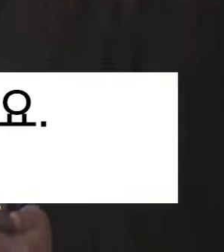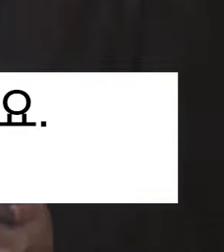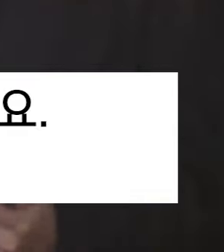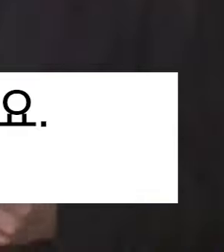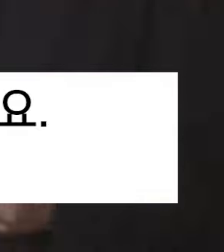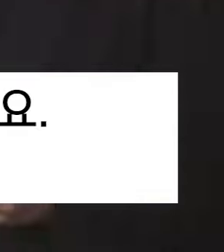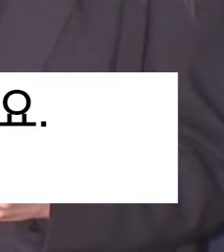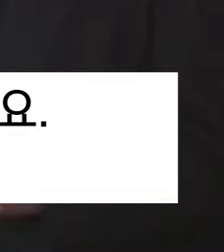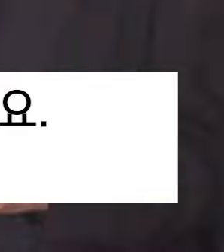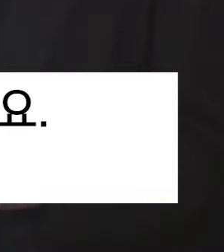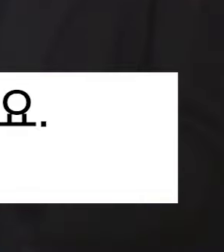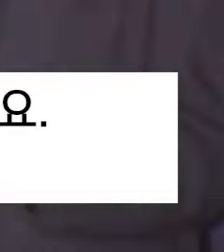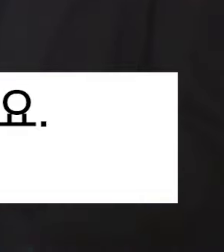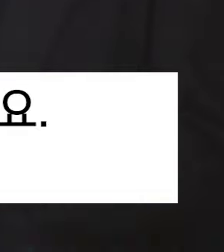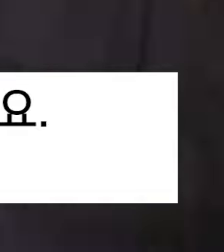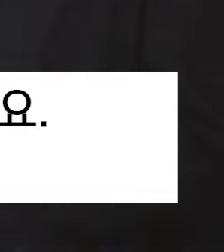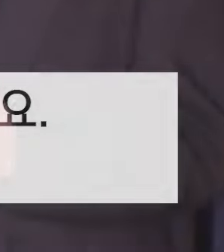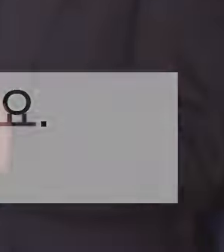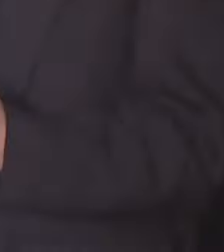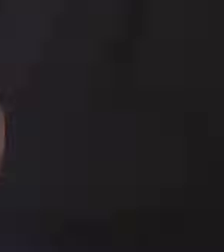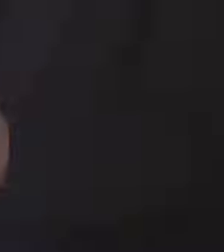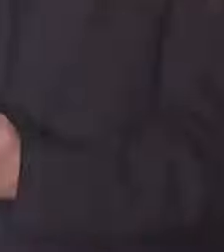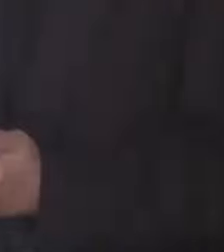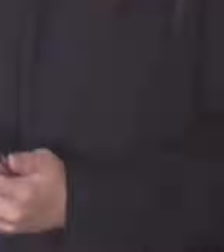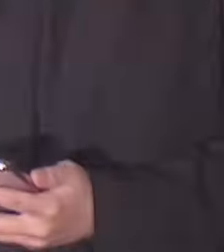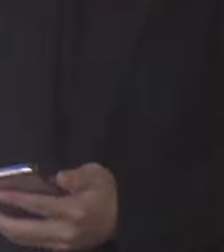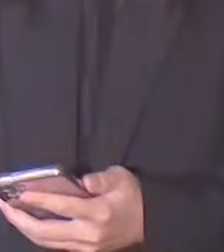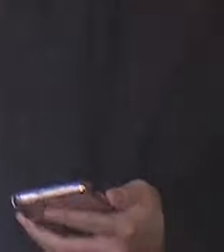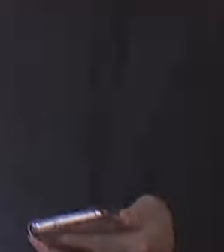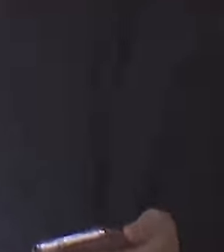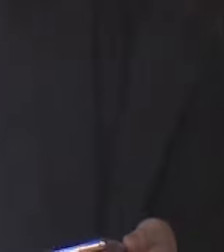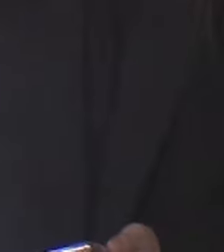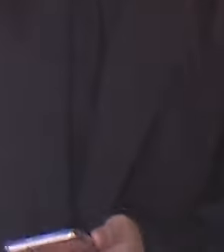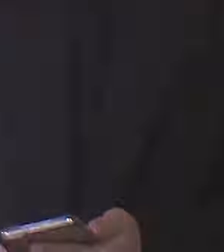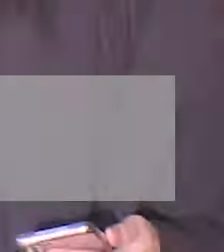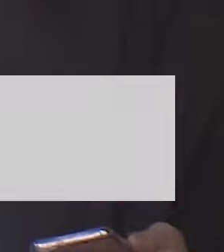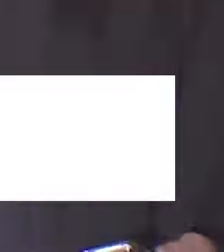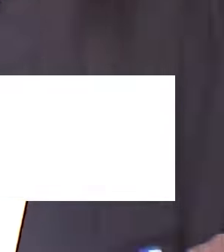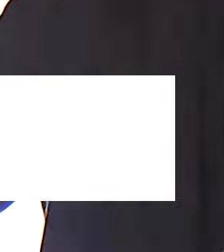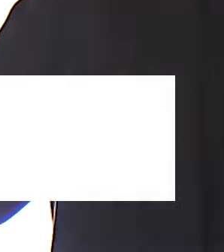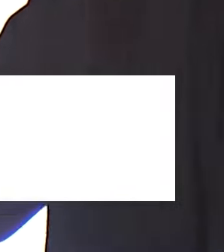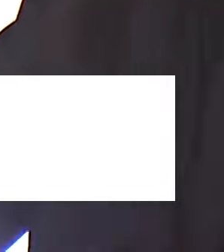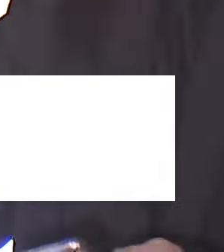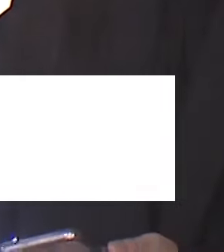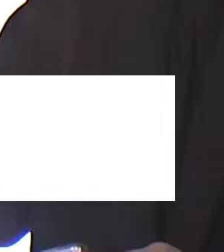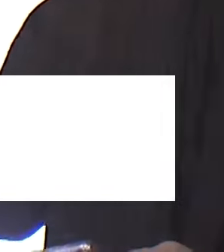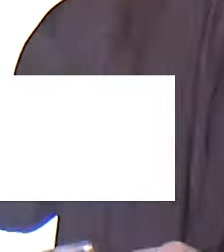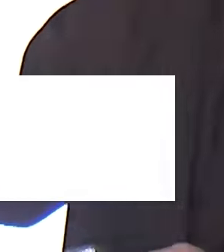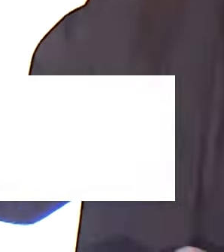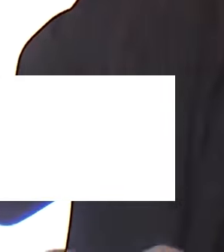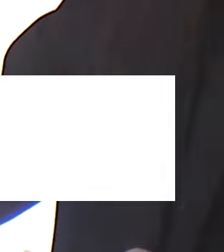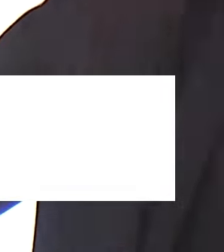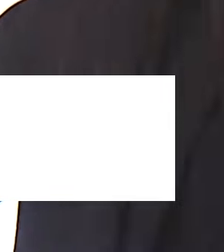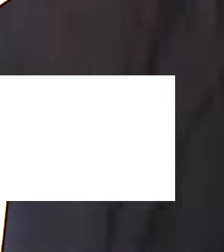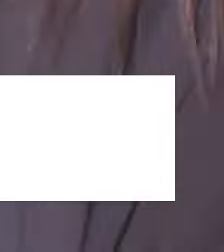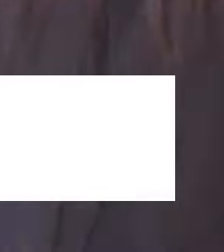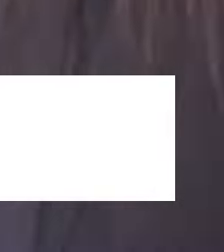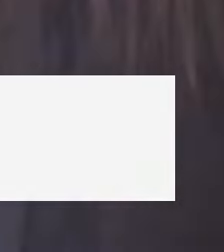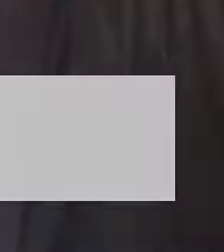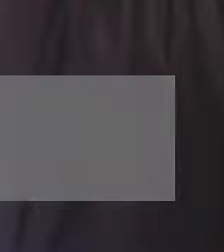오늘 재판에서 성실히 소명하도록 하겠습니다. 어떤 부분 좀 소명하실 계획이세요? 도주 우려 있다고 검찰이 얘기하고 있는데.